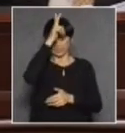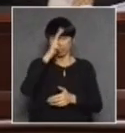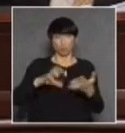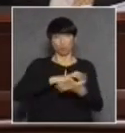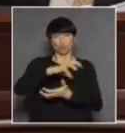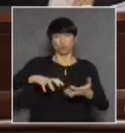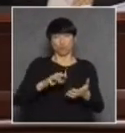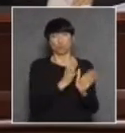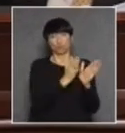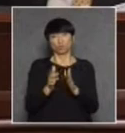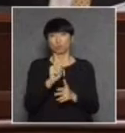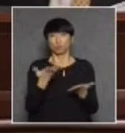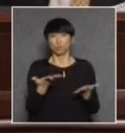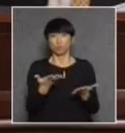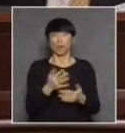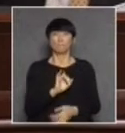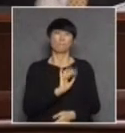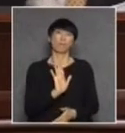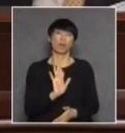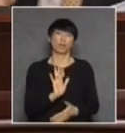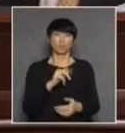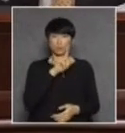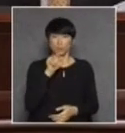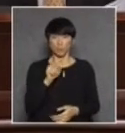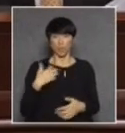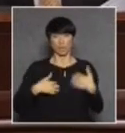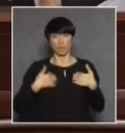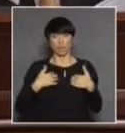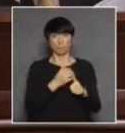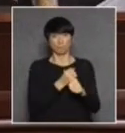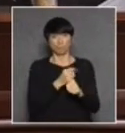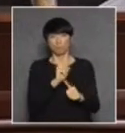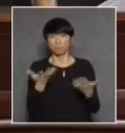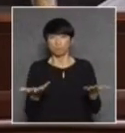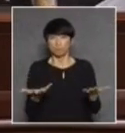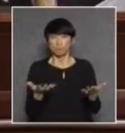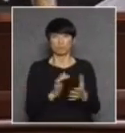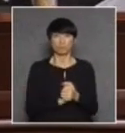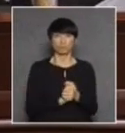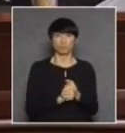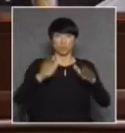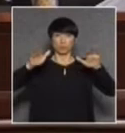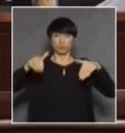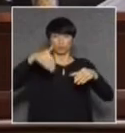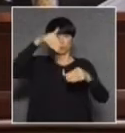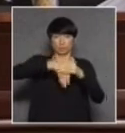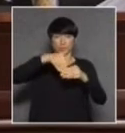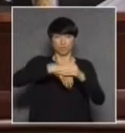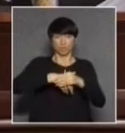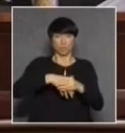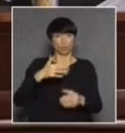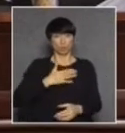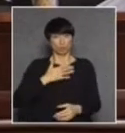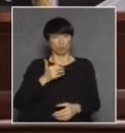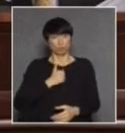咁唔係啦，係咪？咁點會係緊急救援啫？ 標書預期失效，這